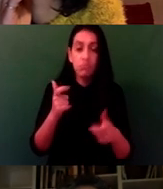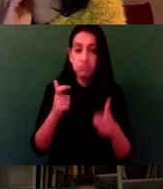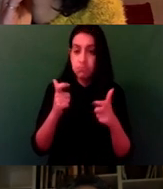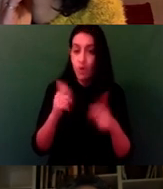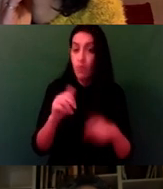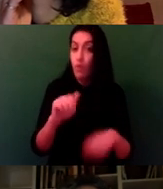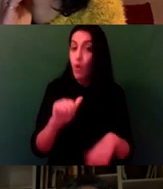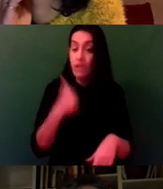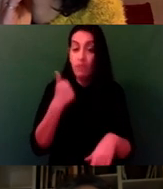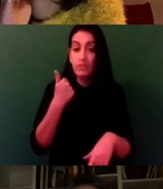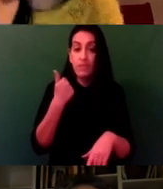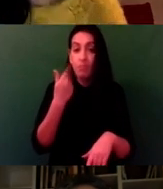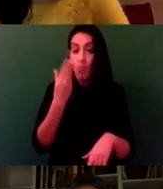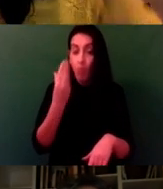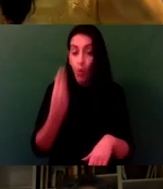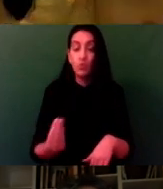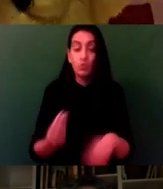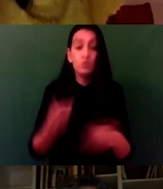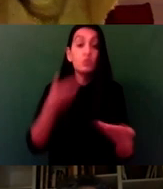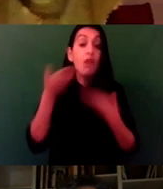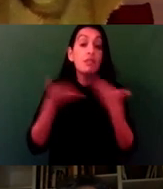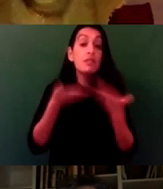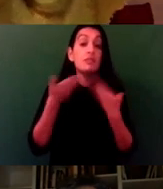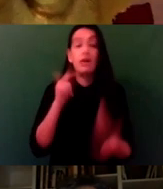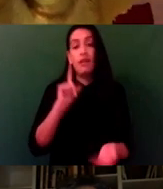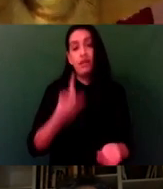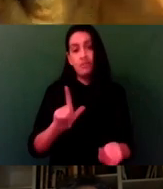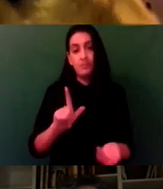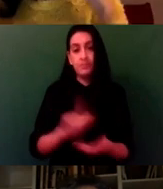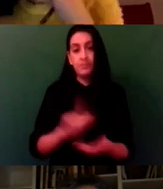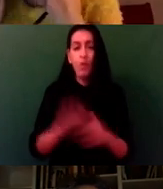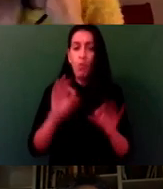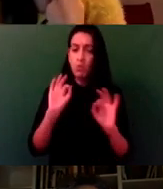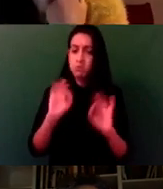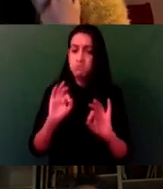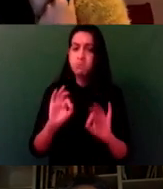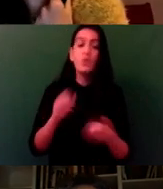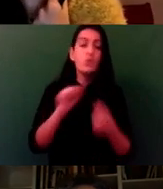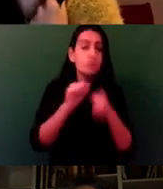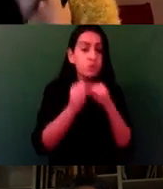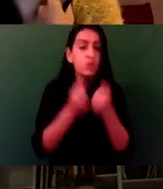anlatmanız gerekiyor ve işte bunun da mücadelesini vermeniz gerekiyor. Öte yandan